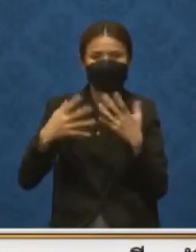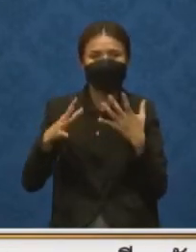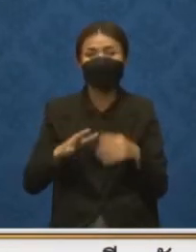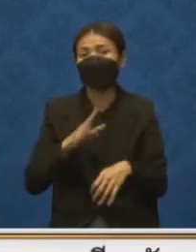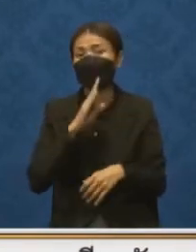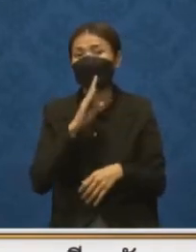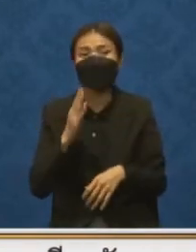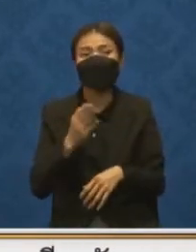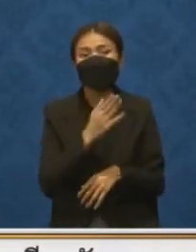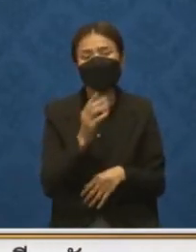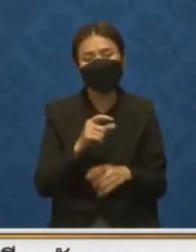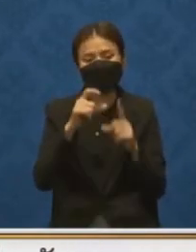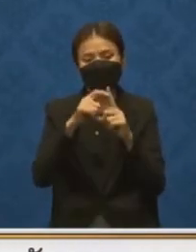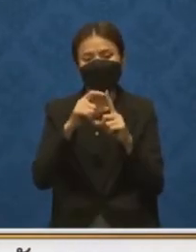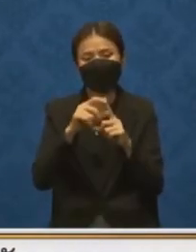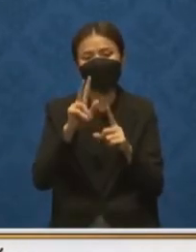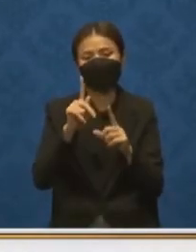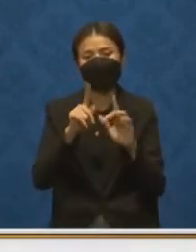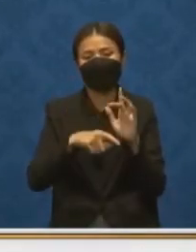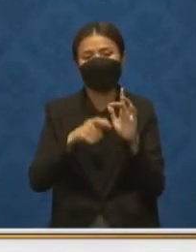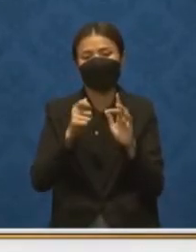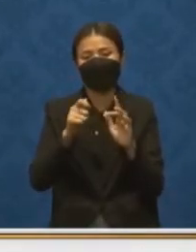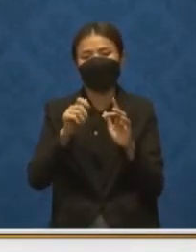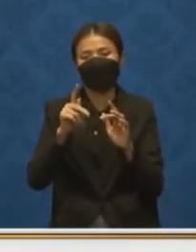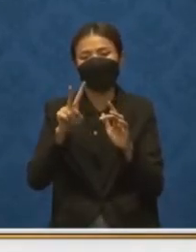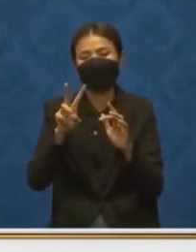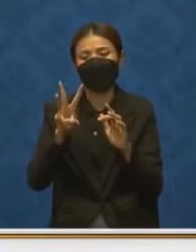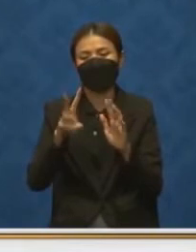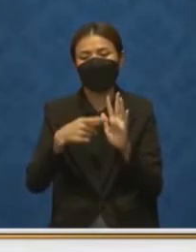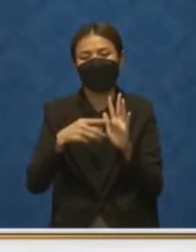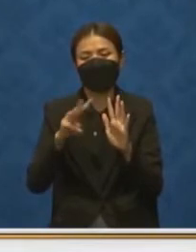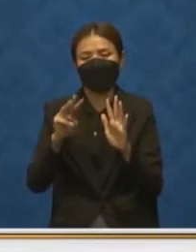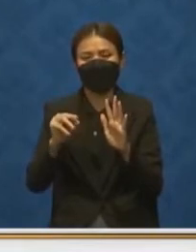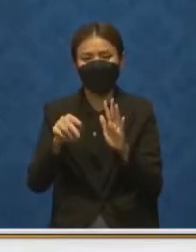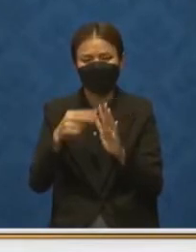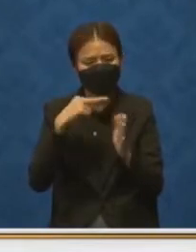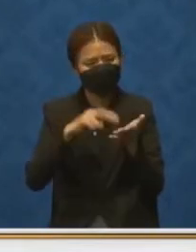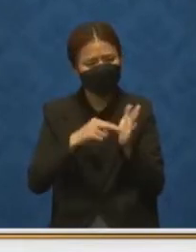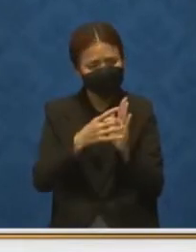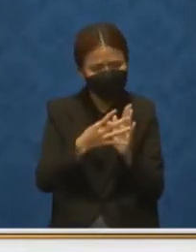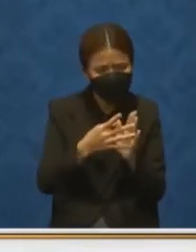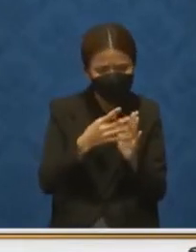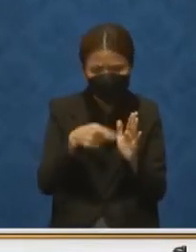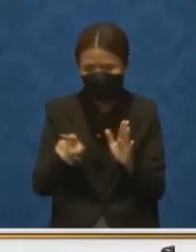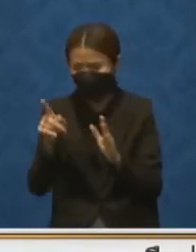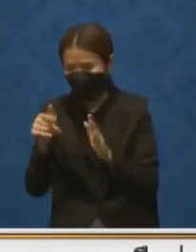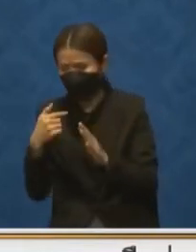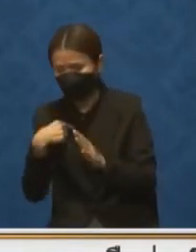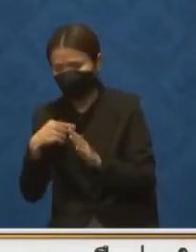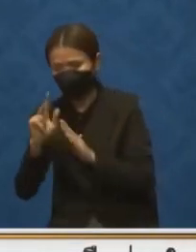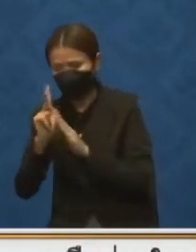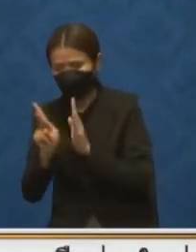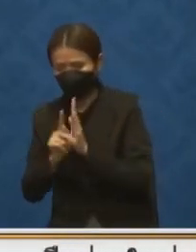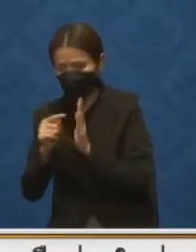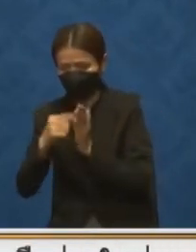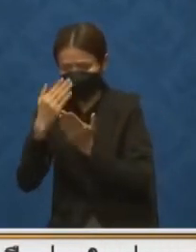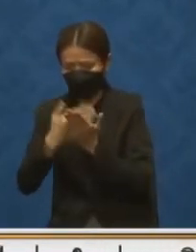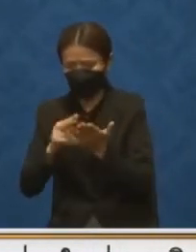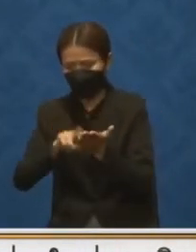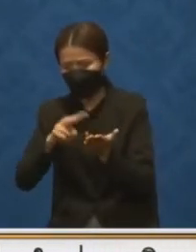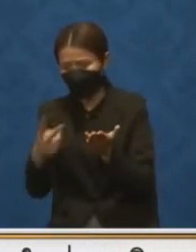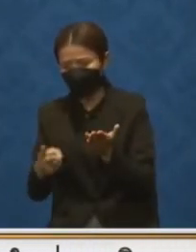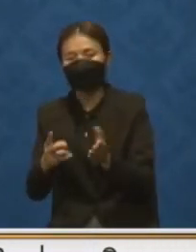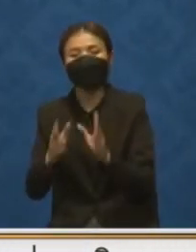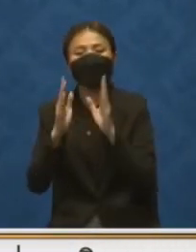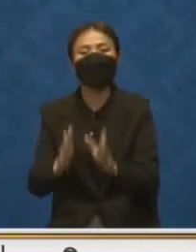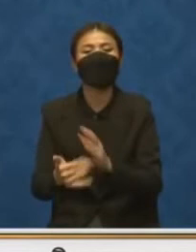คำวาข้อความเนี่ย มนแรวาอะไรเราเอากฎหมฉบันี้ไปแปรเพื่อให้คนต่างชาติ ต่างภาษาเนี่ย เขาเข้าใจเนี่